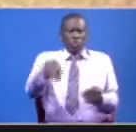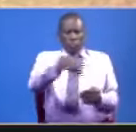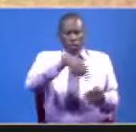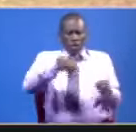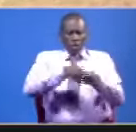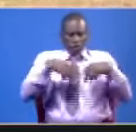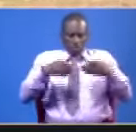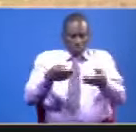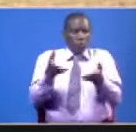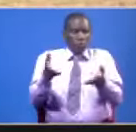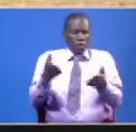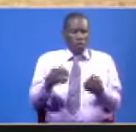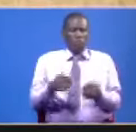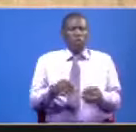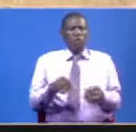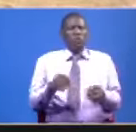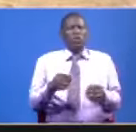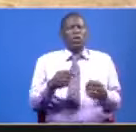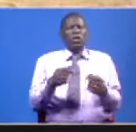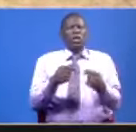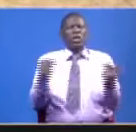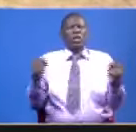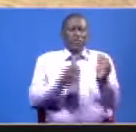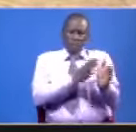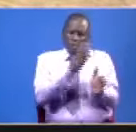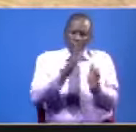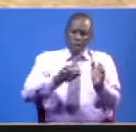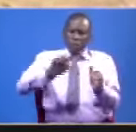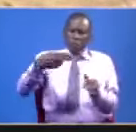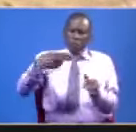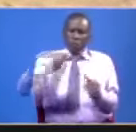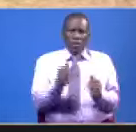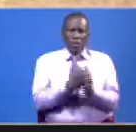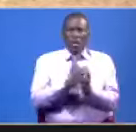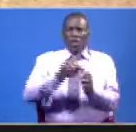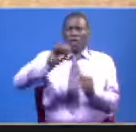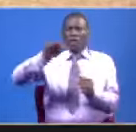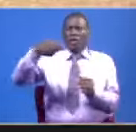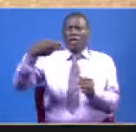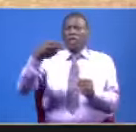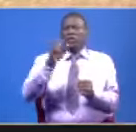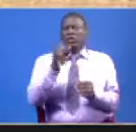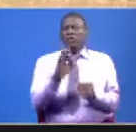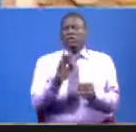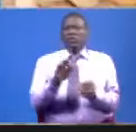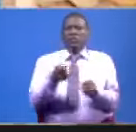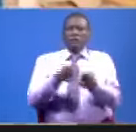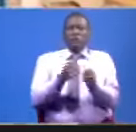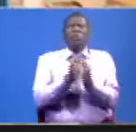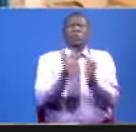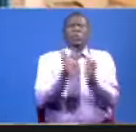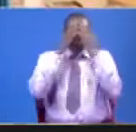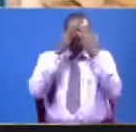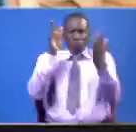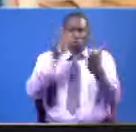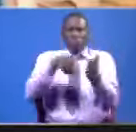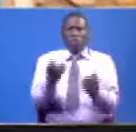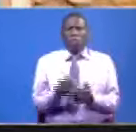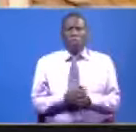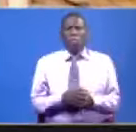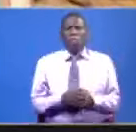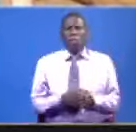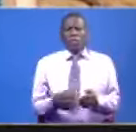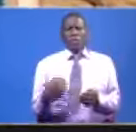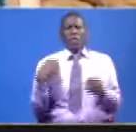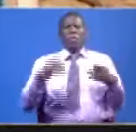wakazi wa hapa tunakashifu hiyo mpango wa SHA na SHI. Hata wananchi hawaelewi ni nini. Death rate